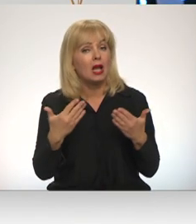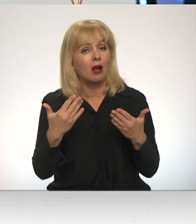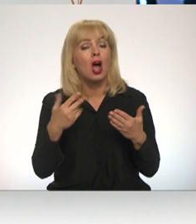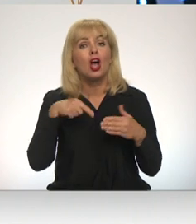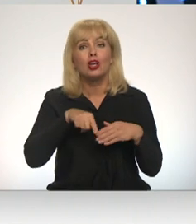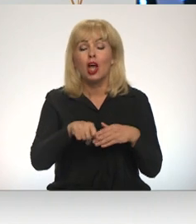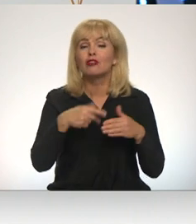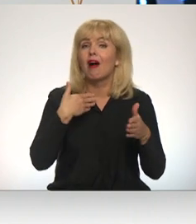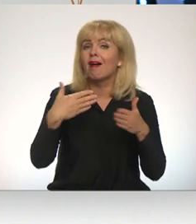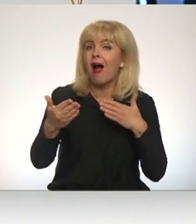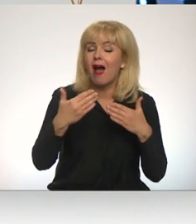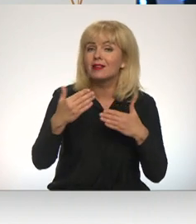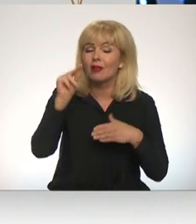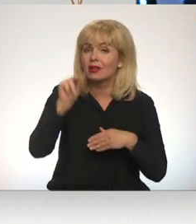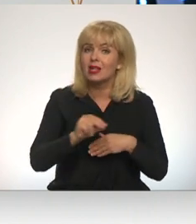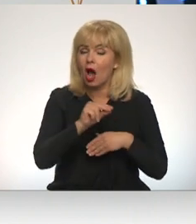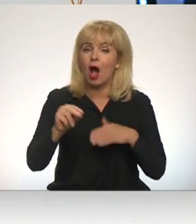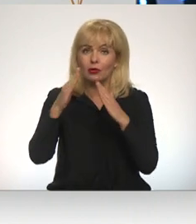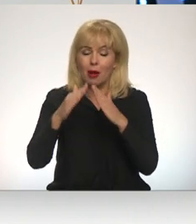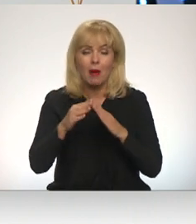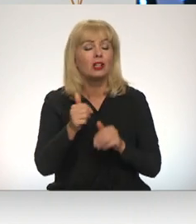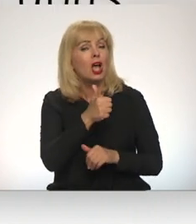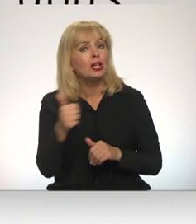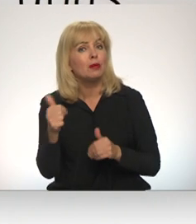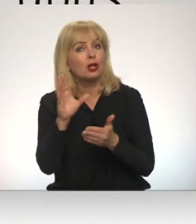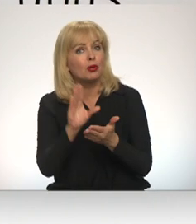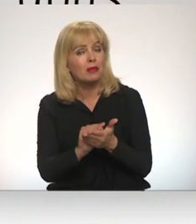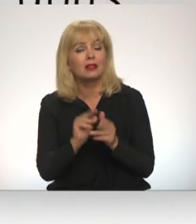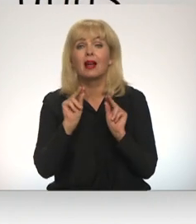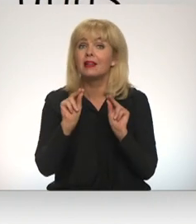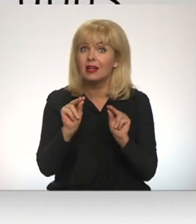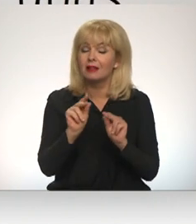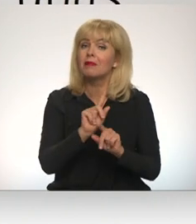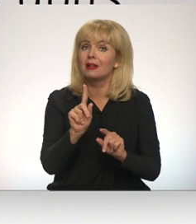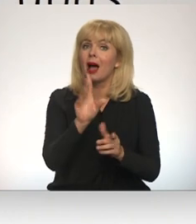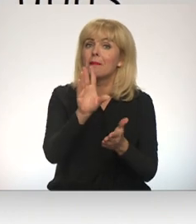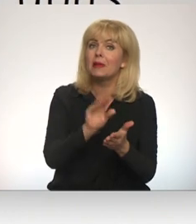dievnamā. Tā ir tāda īpaša pieredze, jāsaka tā, jo ticība tā ir pieredze atkal